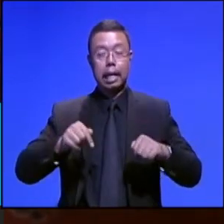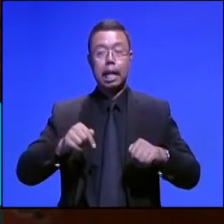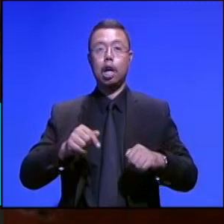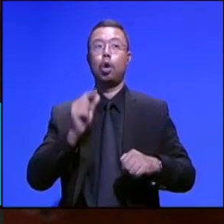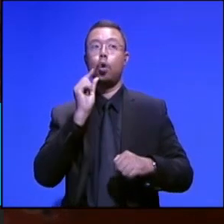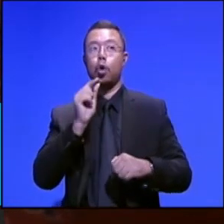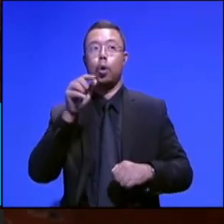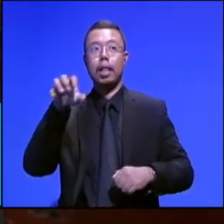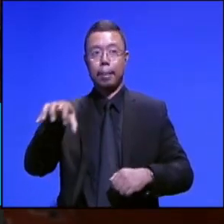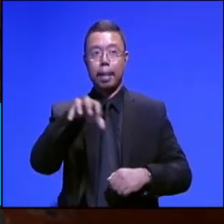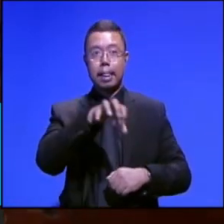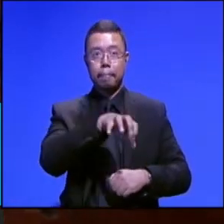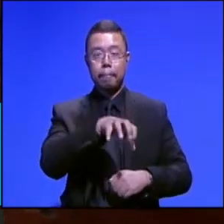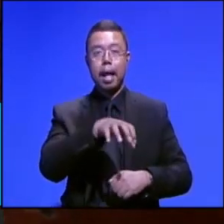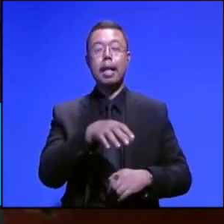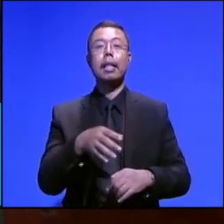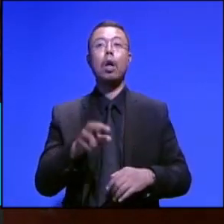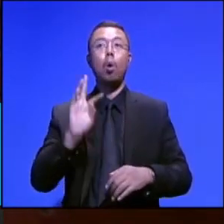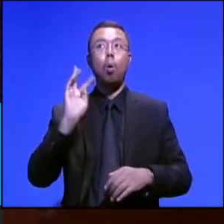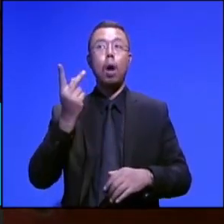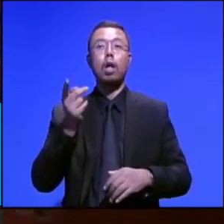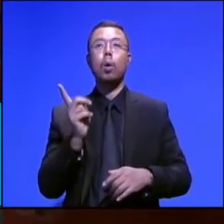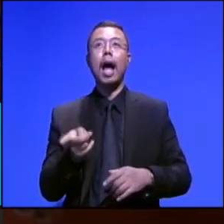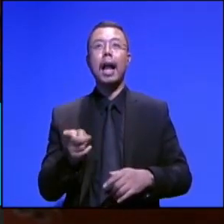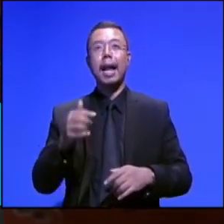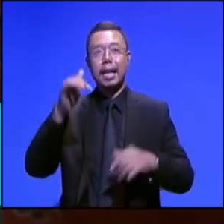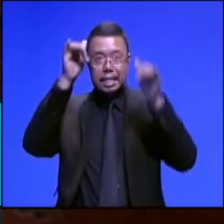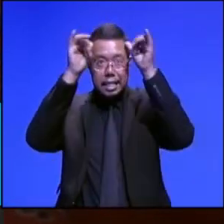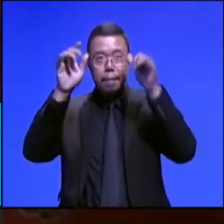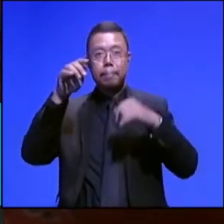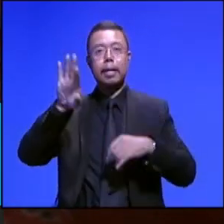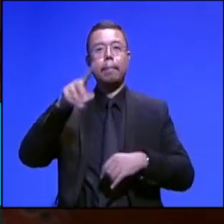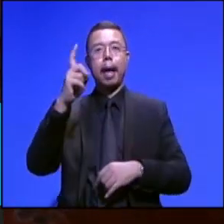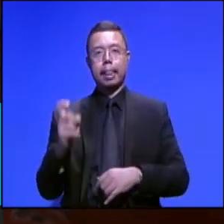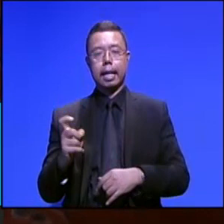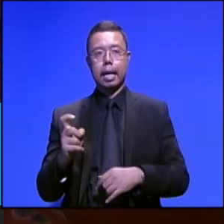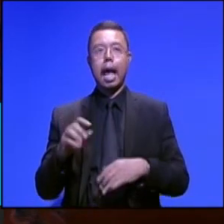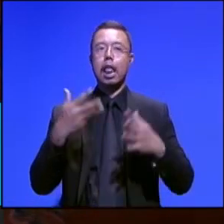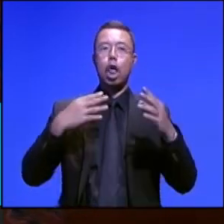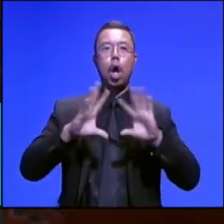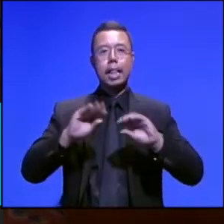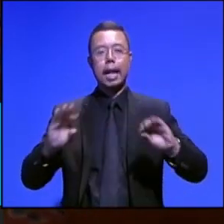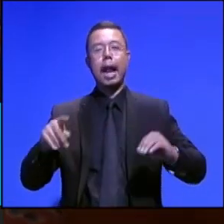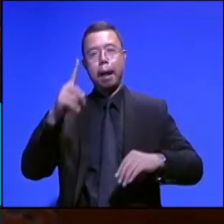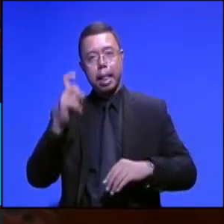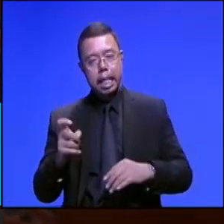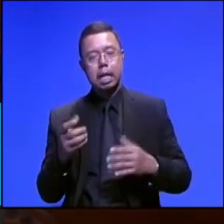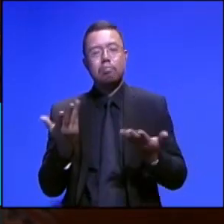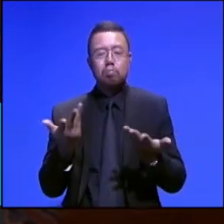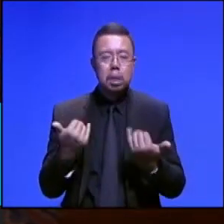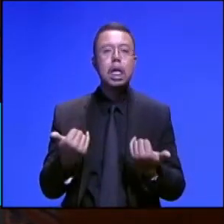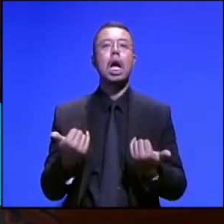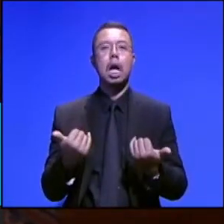terutama di tempat-tempat kejadian sapi mati, ternak mati maksudnya, ternak mati karena bisa sapi,